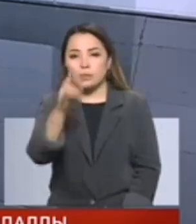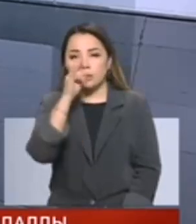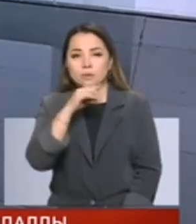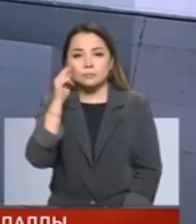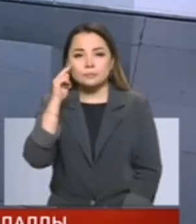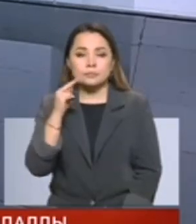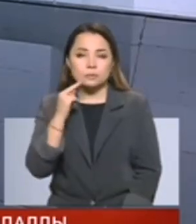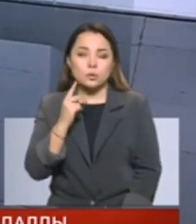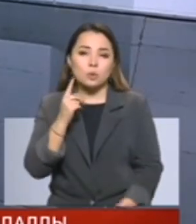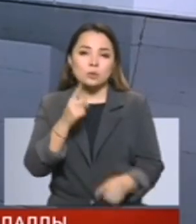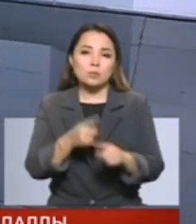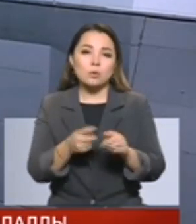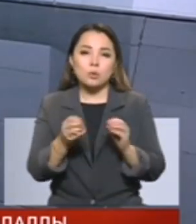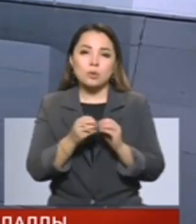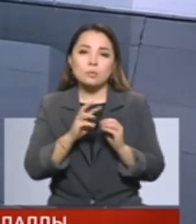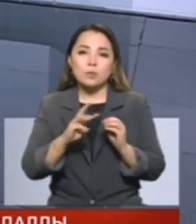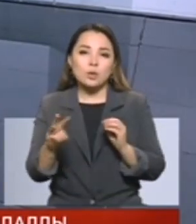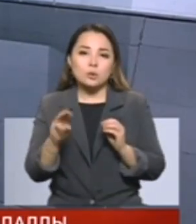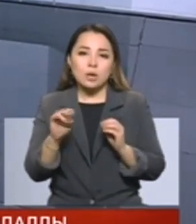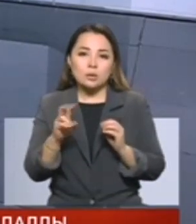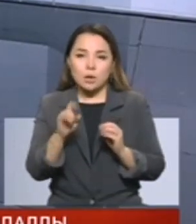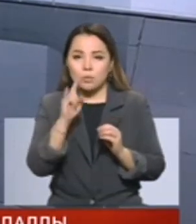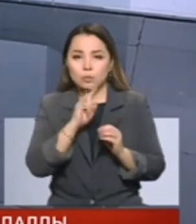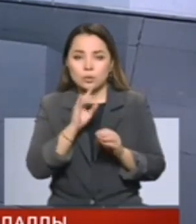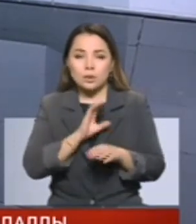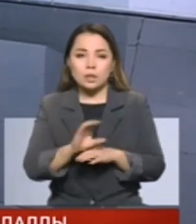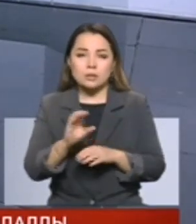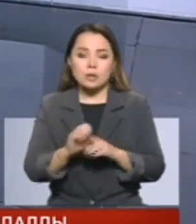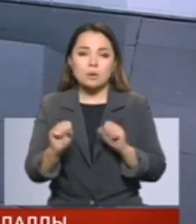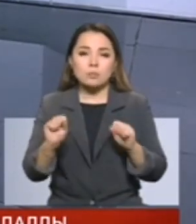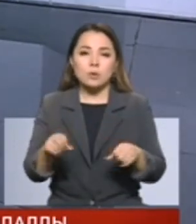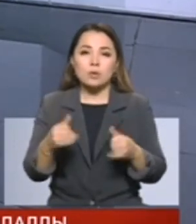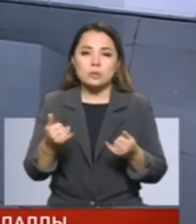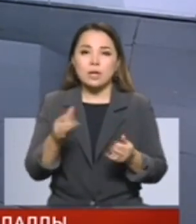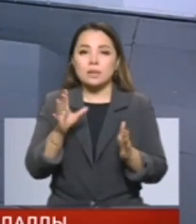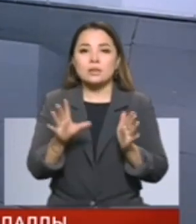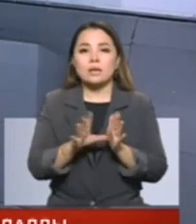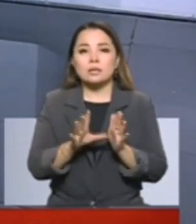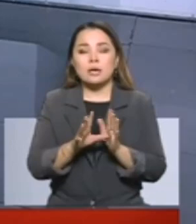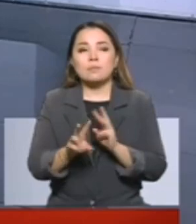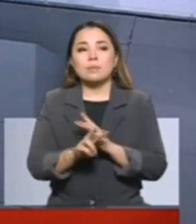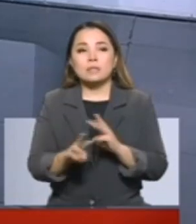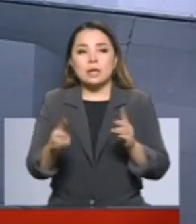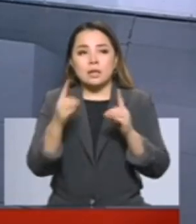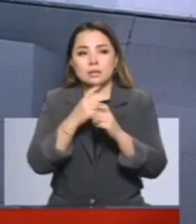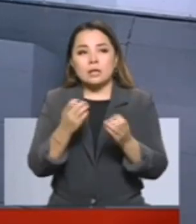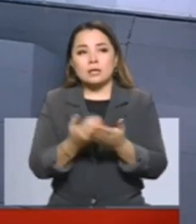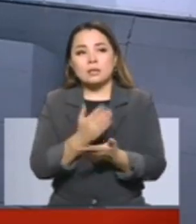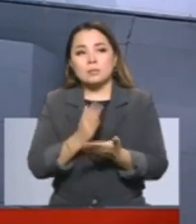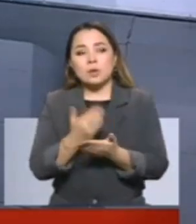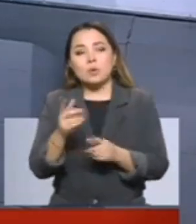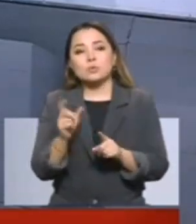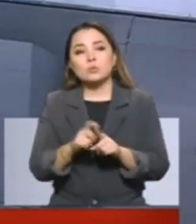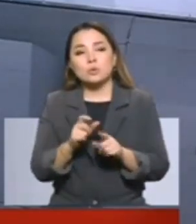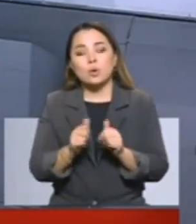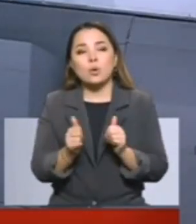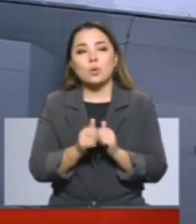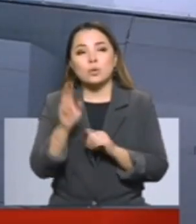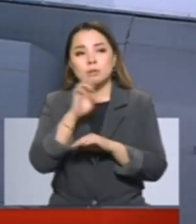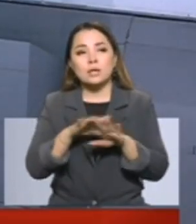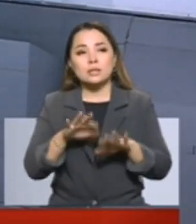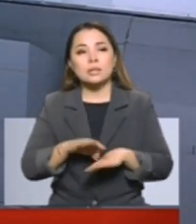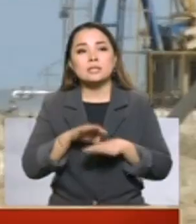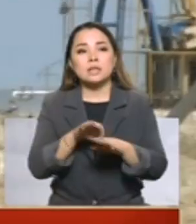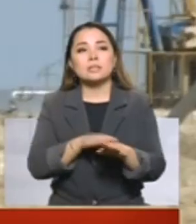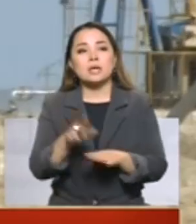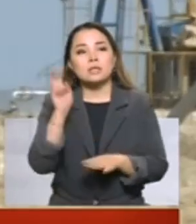Қазақстан Қытайға қосымша 10 миллион тонна мұнай экспорттай алады. Мұны да энергетика министрі айтты. Оның сөзінше көрші елге